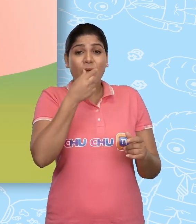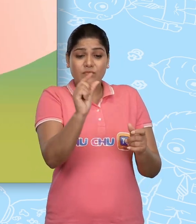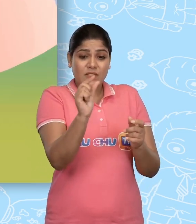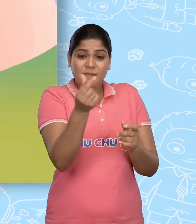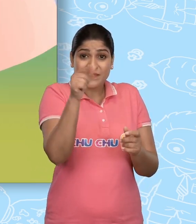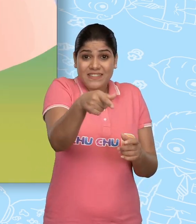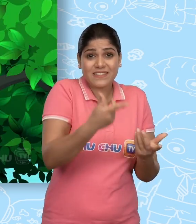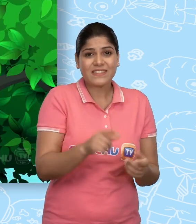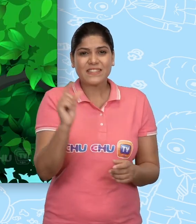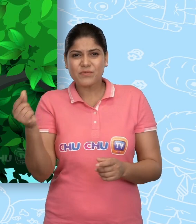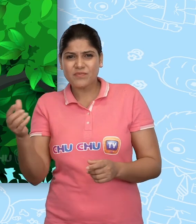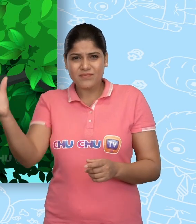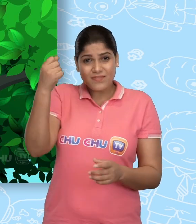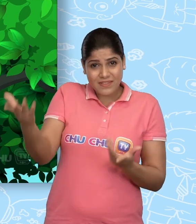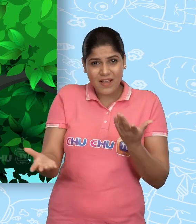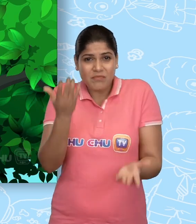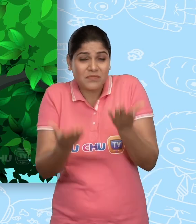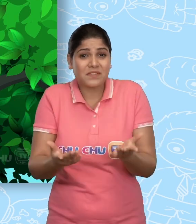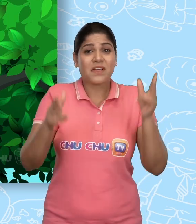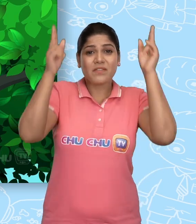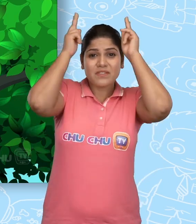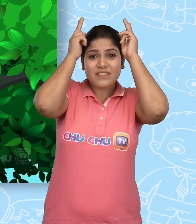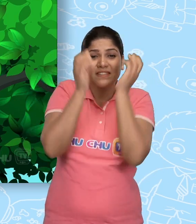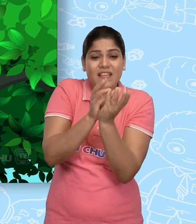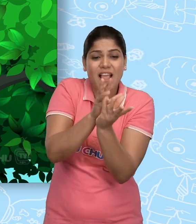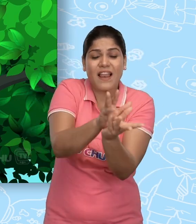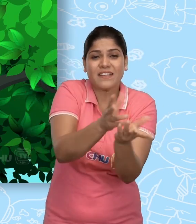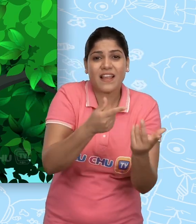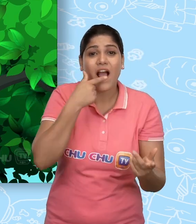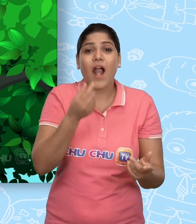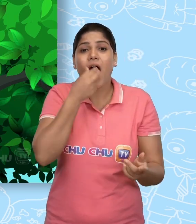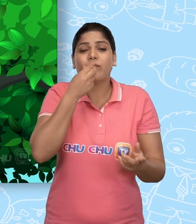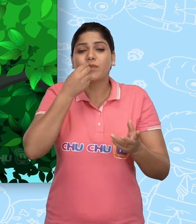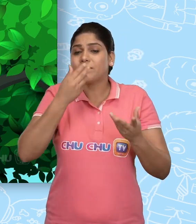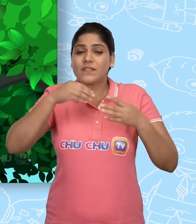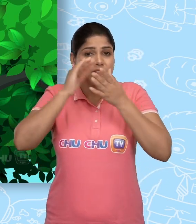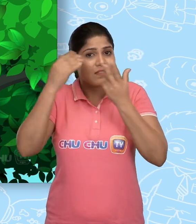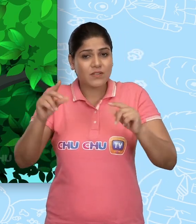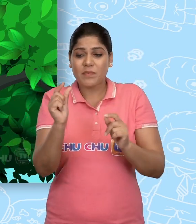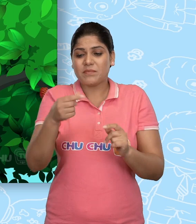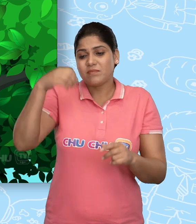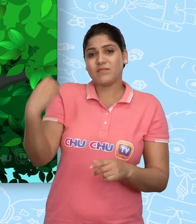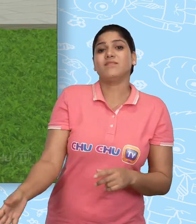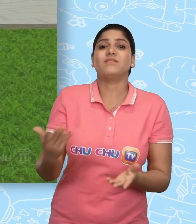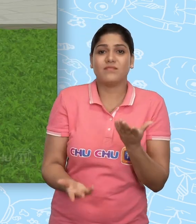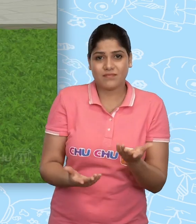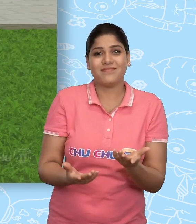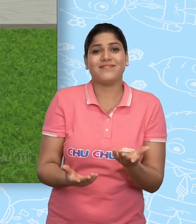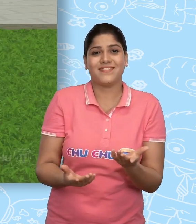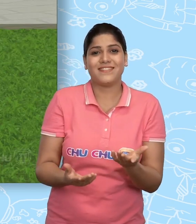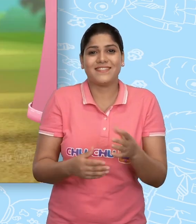का बीज है। जो बीज तुम्हें मिला वो शायद किसी गिलहरी ने आड़ू खाने के बाद यूं ही फेंक दिया होगा।